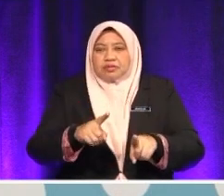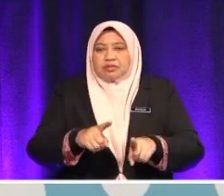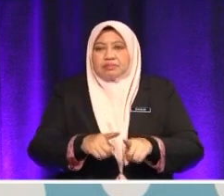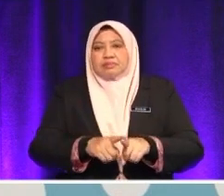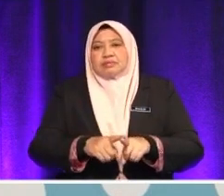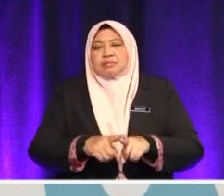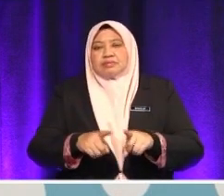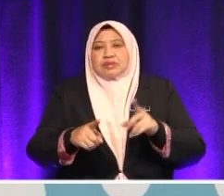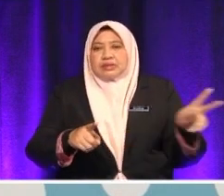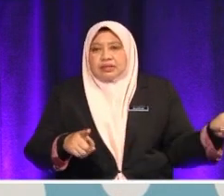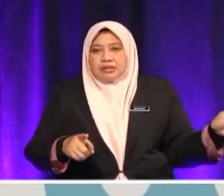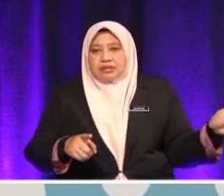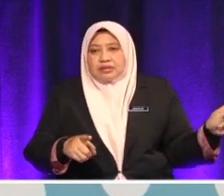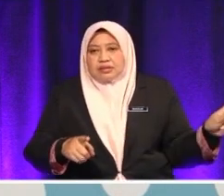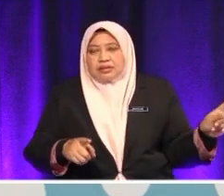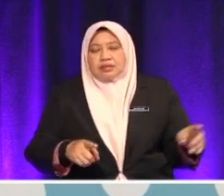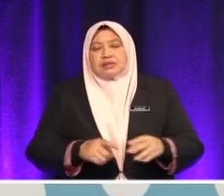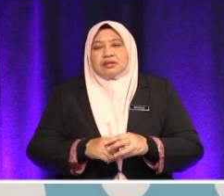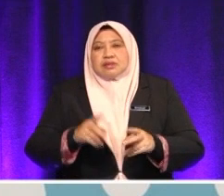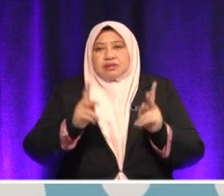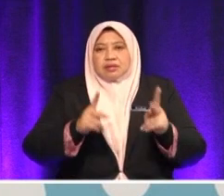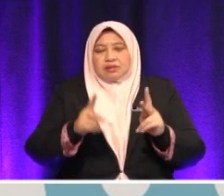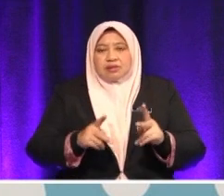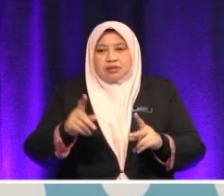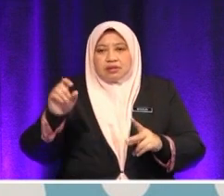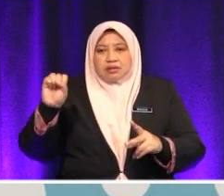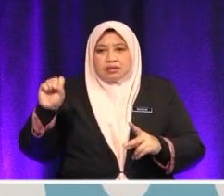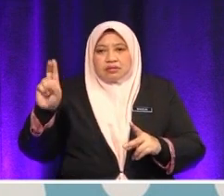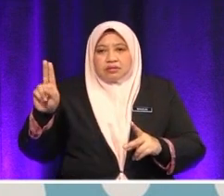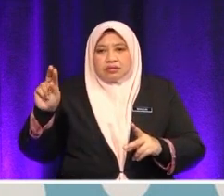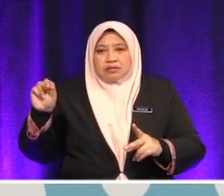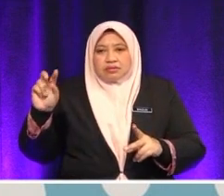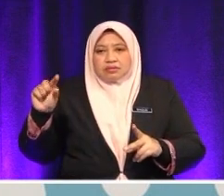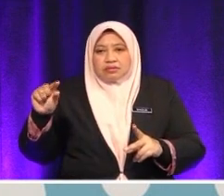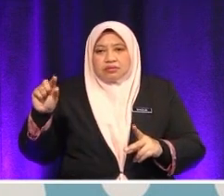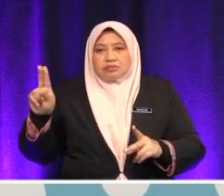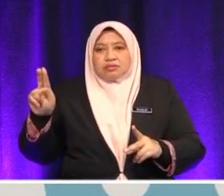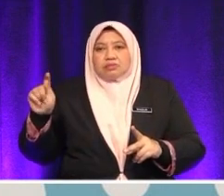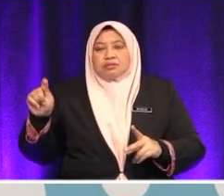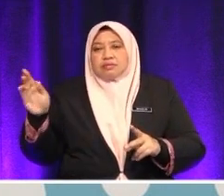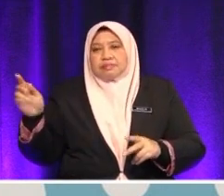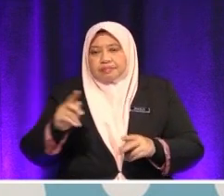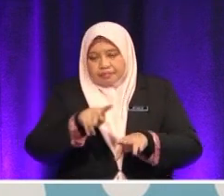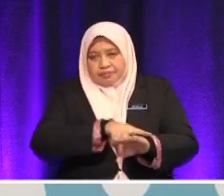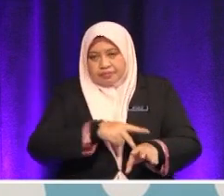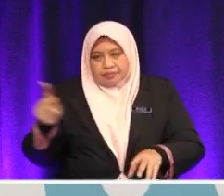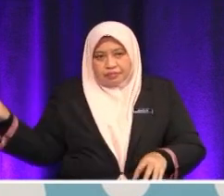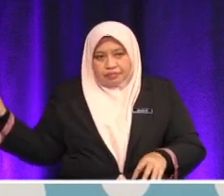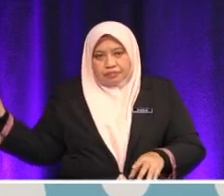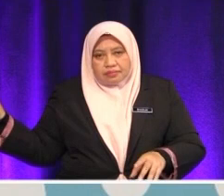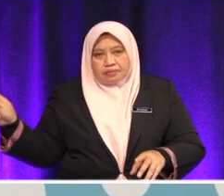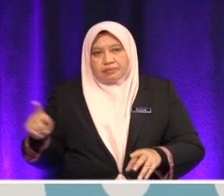ke kiri kalau sumur itu panjang di sebelah kanan dia akan jadi taburan bencong ke kanan